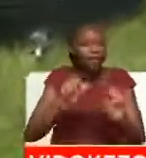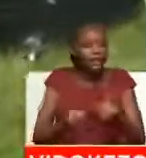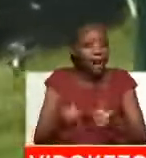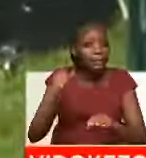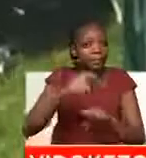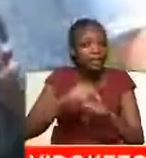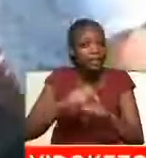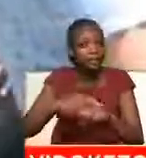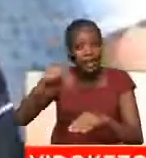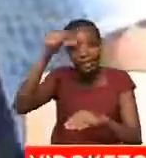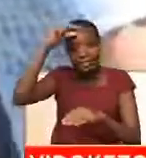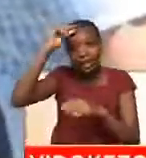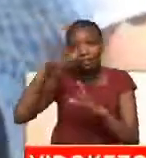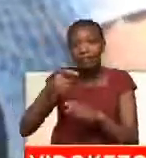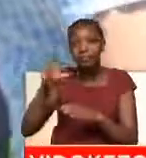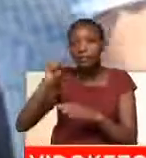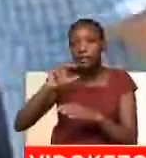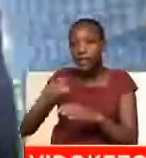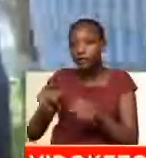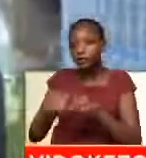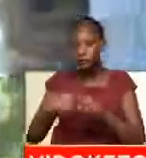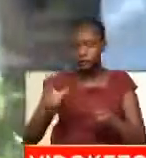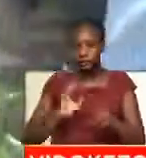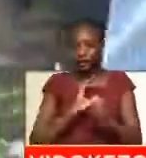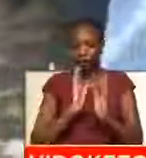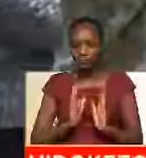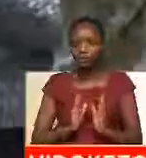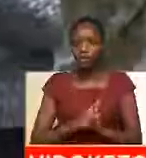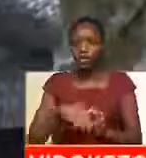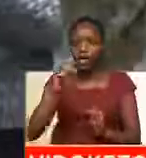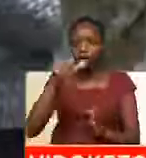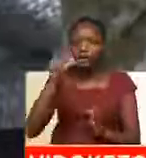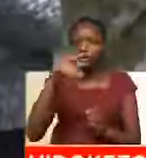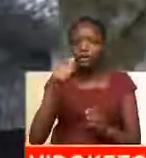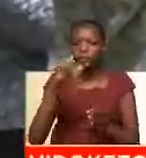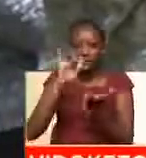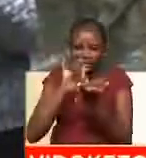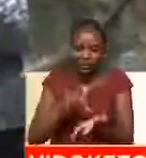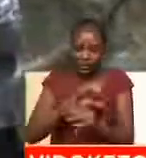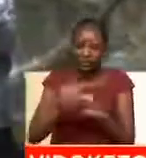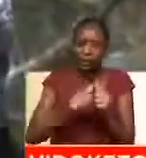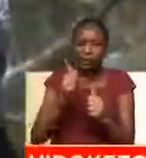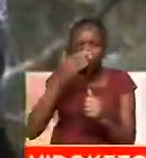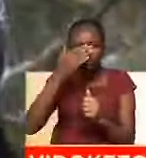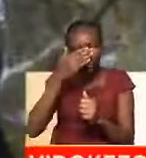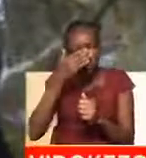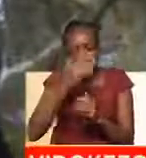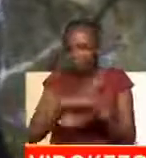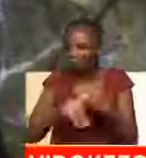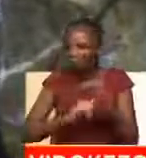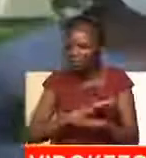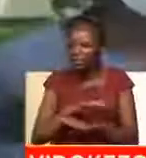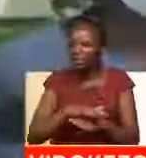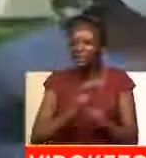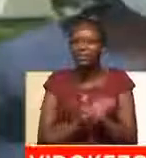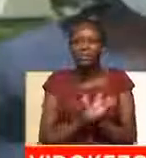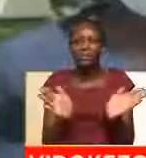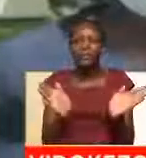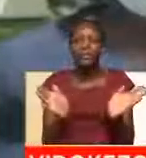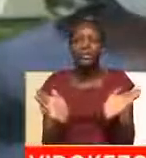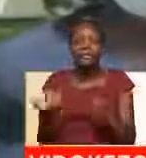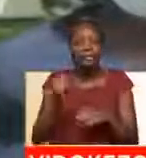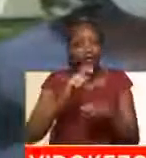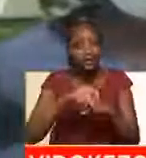Gavana wa Trans Nzoia Patrick Kaimba na Kamishna Sam Ojwang wamesisitiza utumizi wa barakoa katika sehemu zote za umma. Ukiondoka